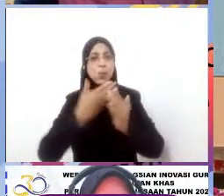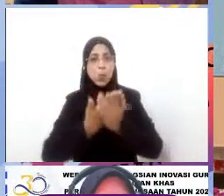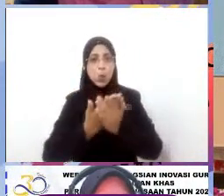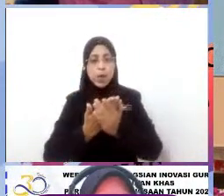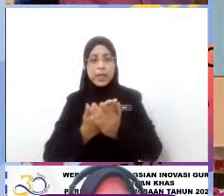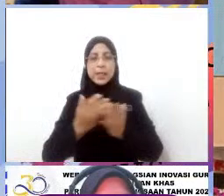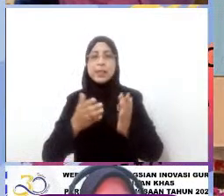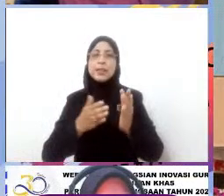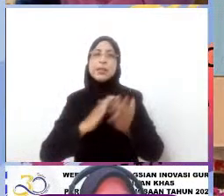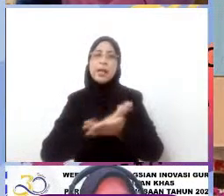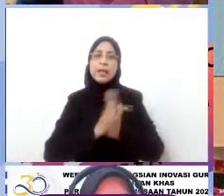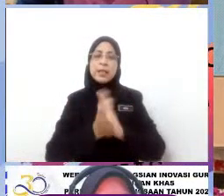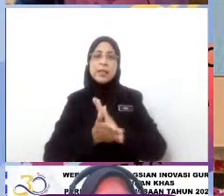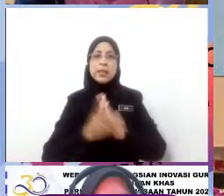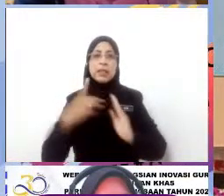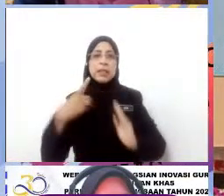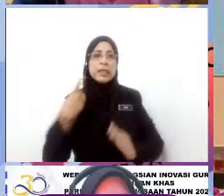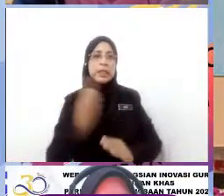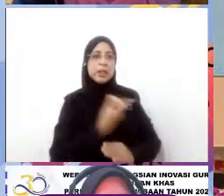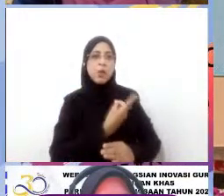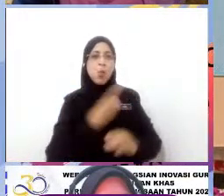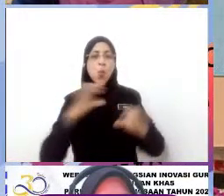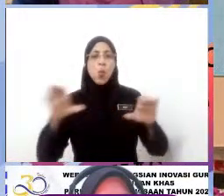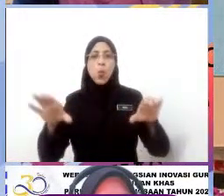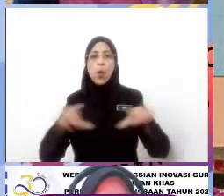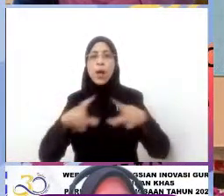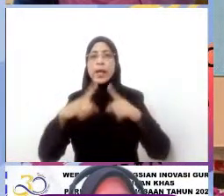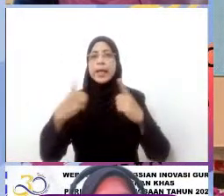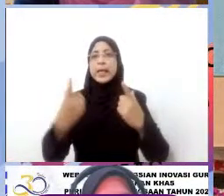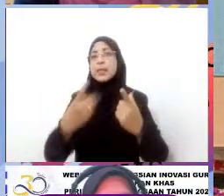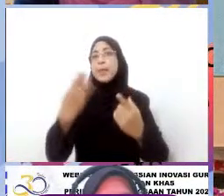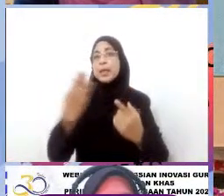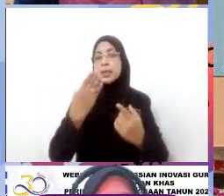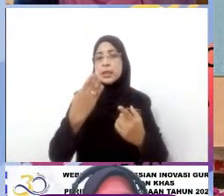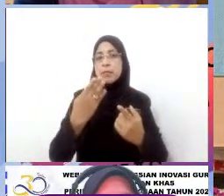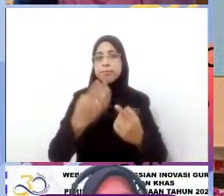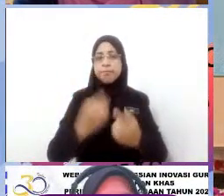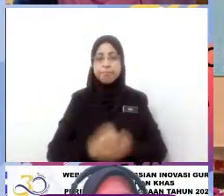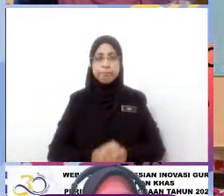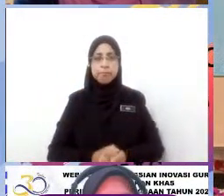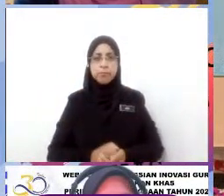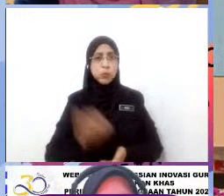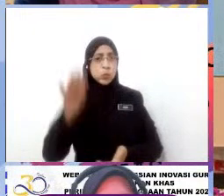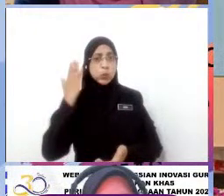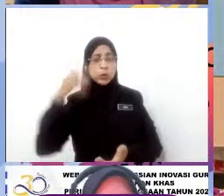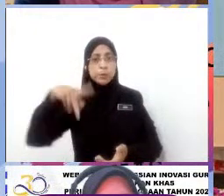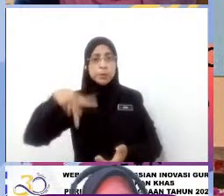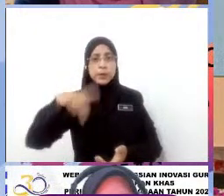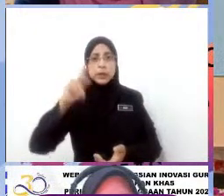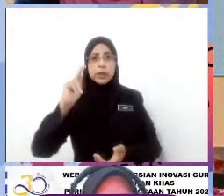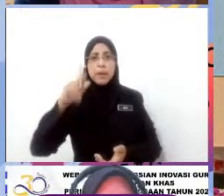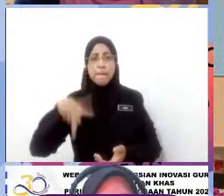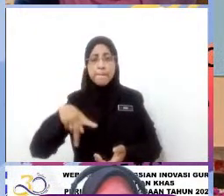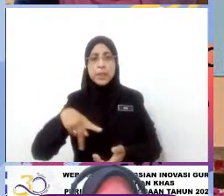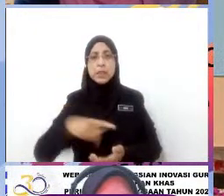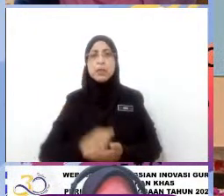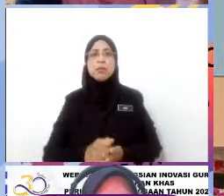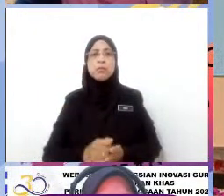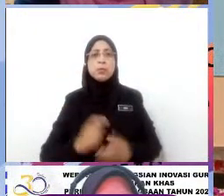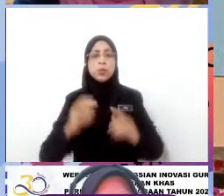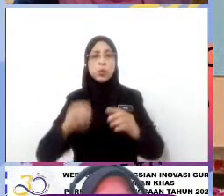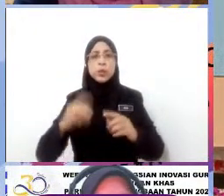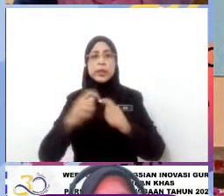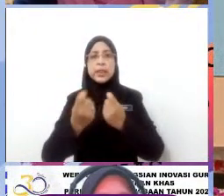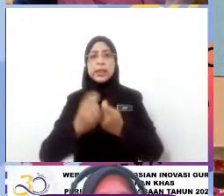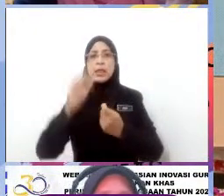kelas, buat kelas macam biasalah. Tapi sebelum PKP hari tu, sejak PKP, murid form 5, murid tingkatan 5 boleh